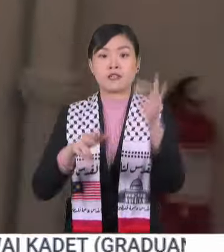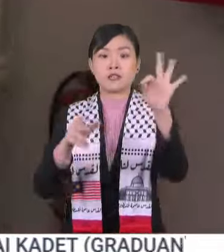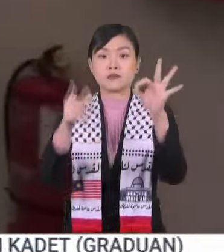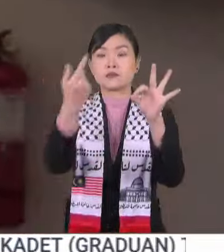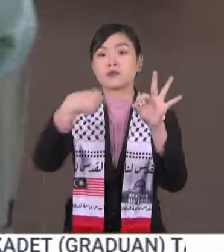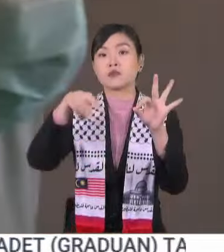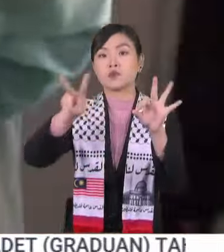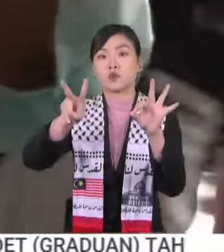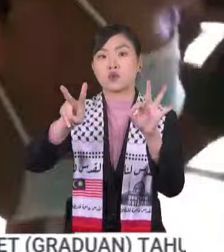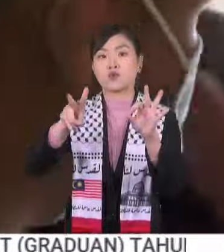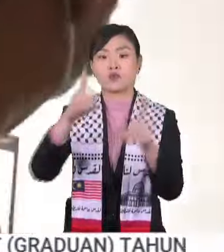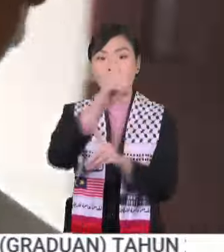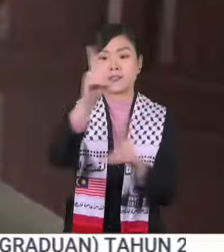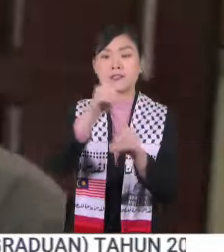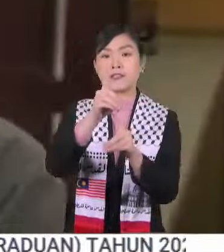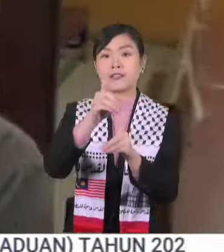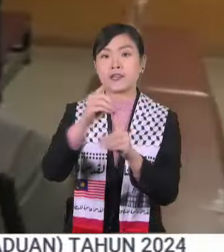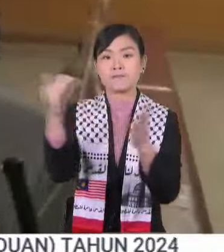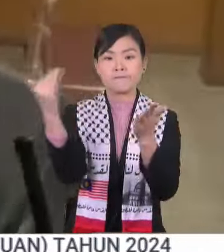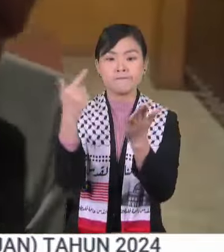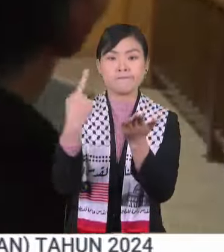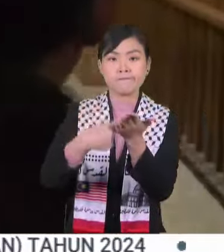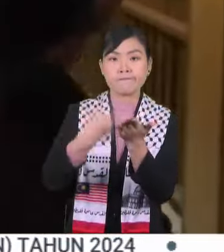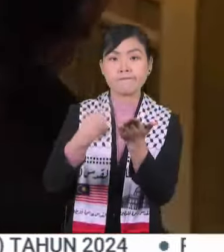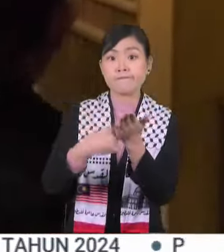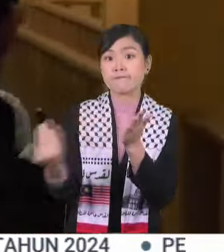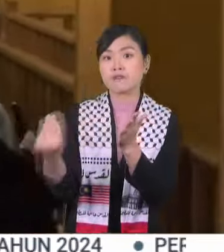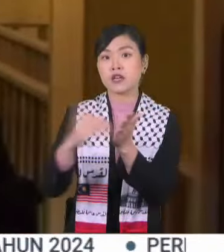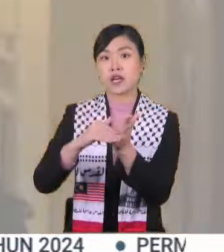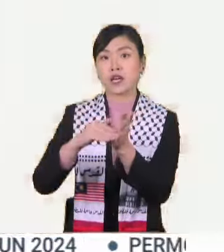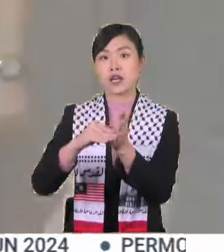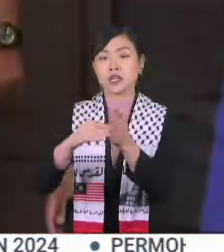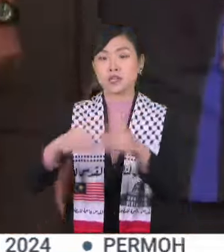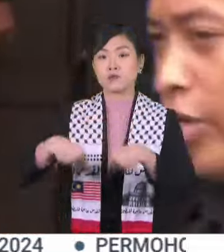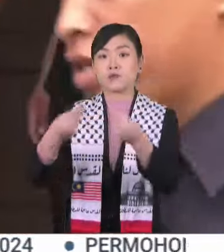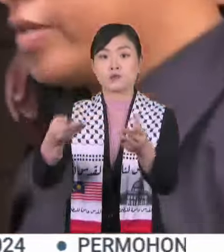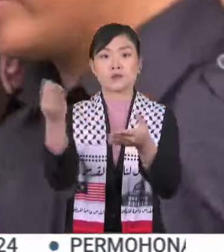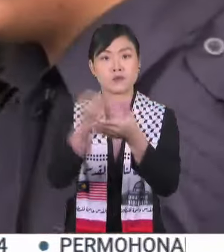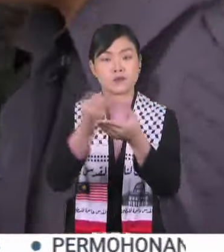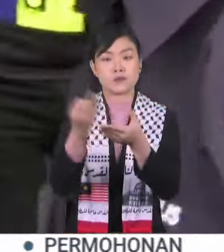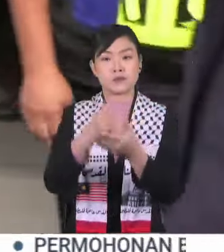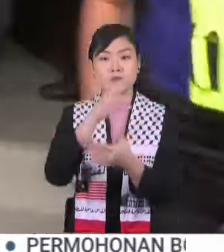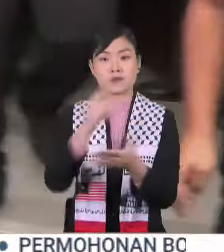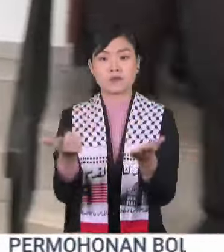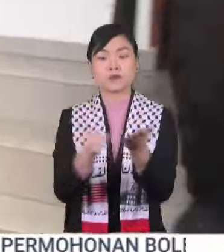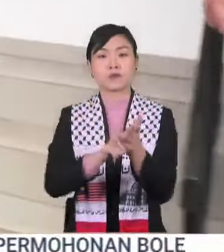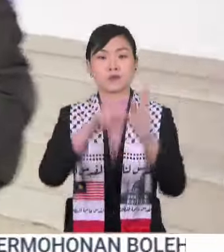sebagai Tarikh sebutan semula kes bagi penyerahan dokumen dan laporan bedah